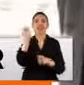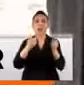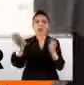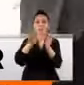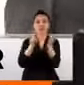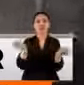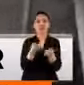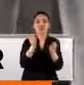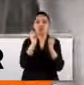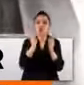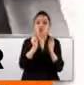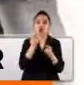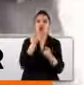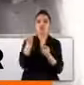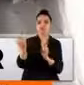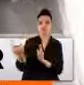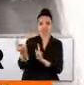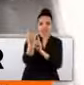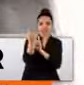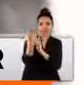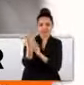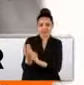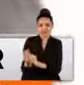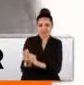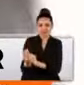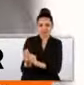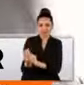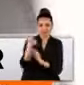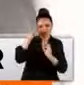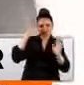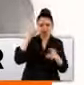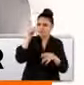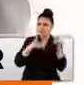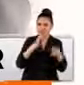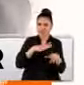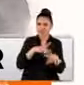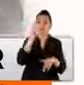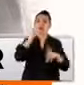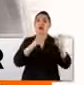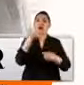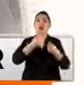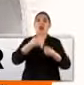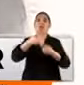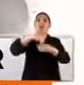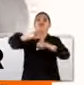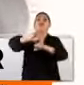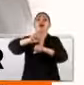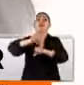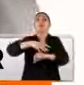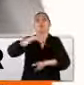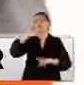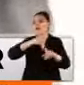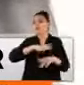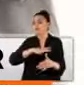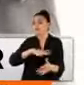iş yapıyorlar. Zira müşteriyle karşı karşıya geldiklerinde şaşıranlar var. Arabalarını onlara emanet etmek